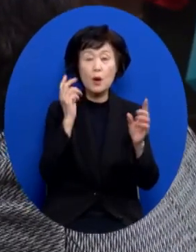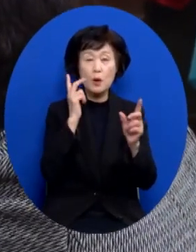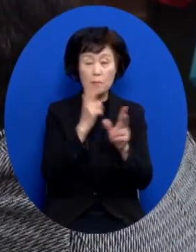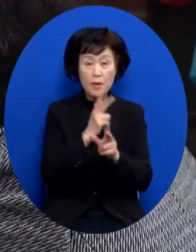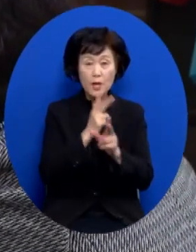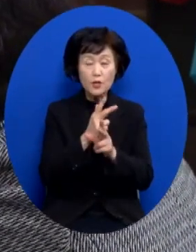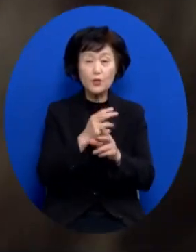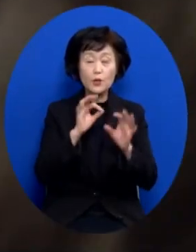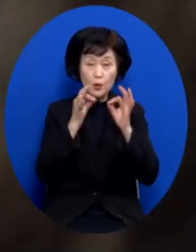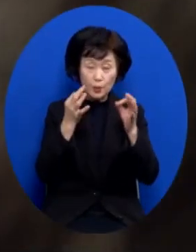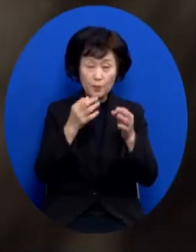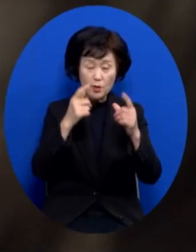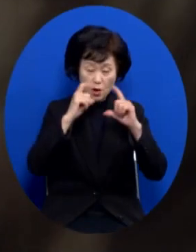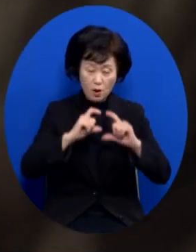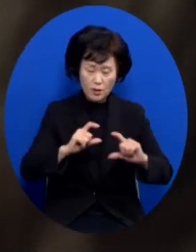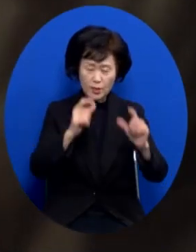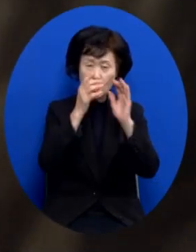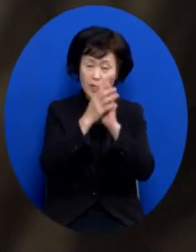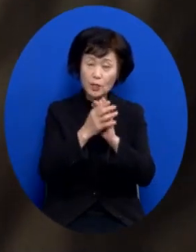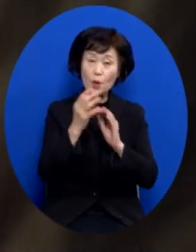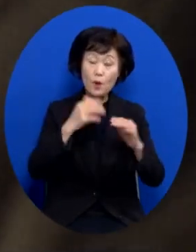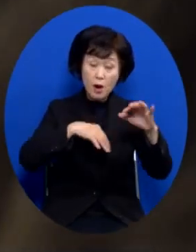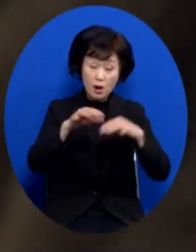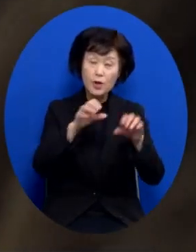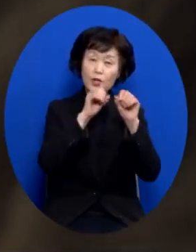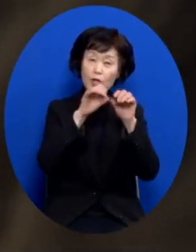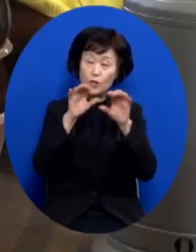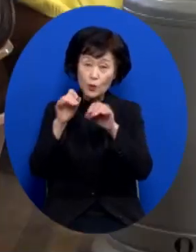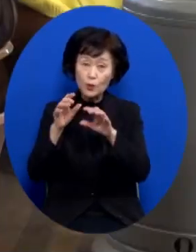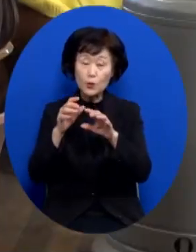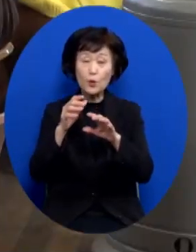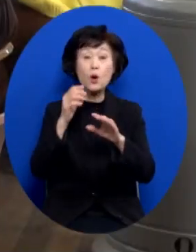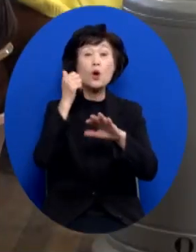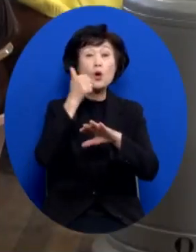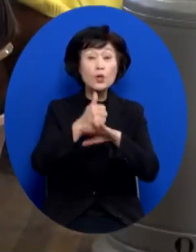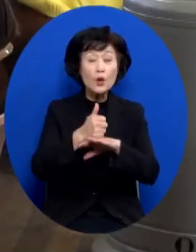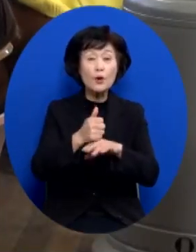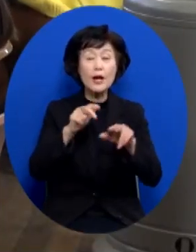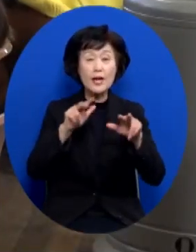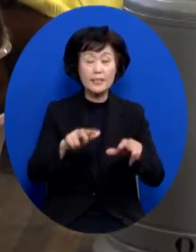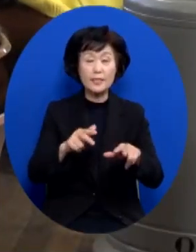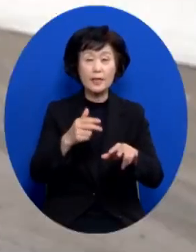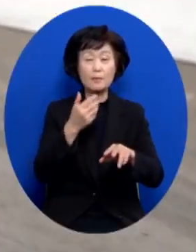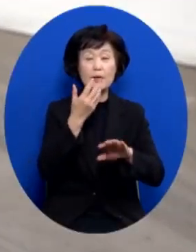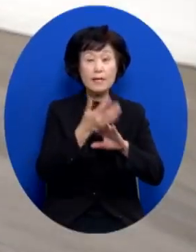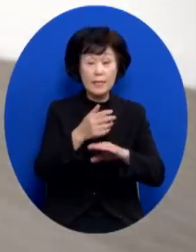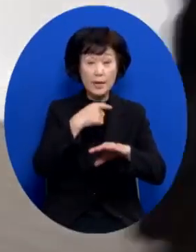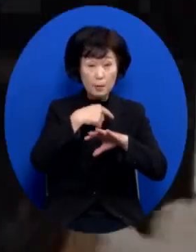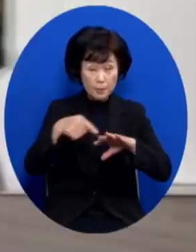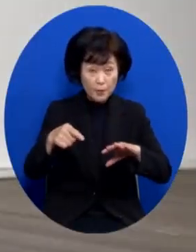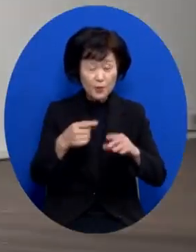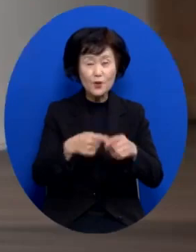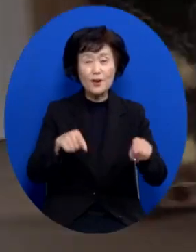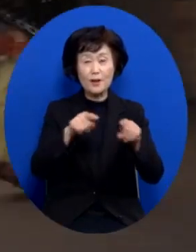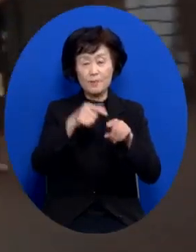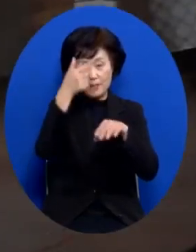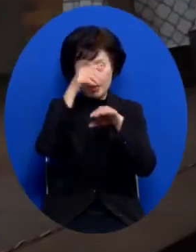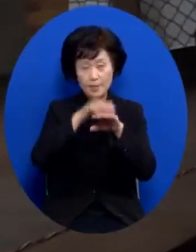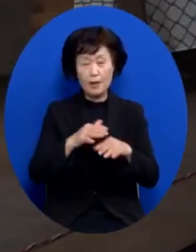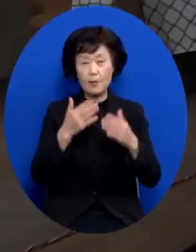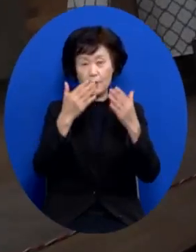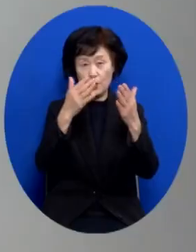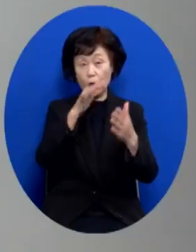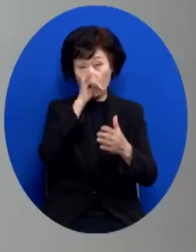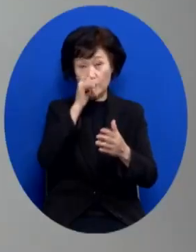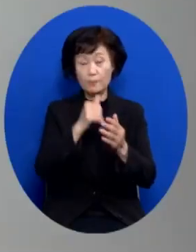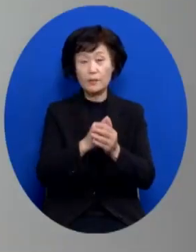철야와 거리 전도에 힘쓴 결과 지금의 다민족 교회 모습으로 성장할 수 있었습니다. 서로 다른 문화의 벽을 허물기